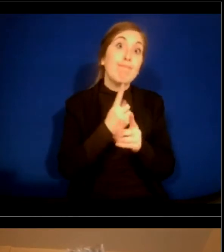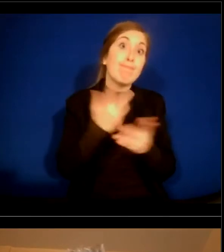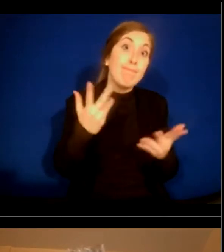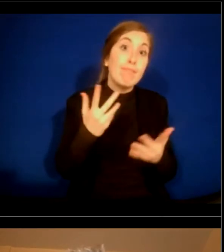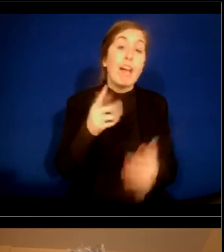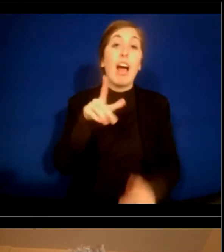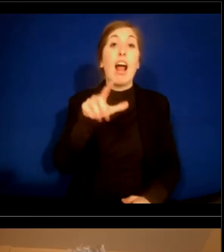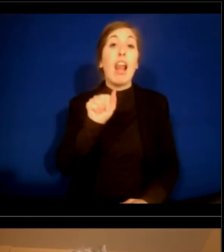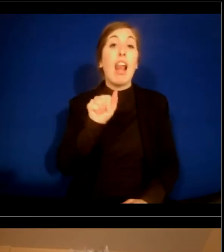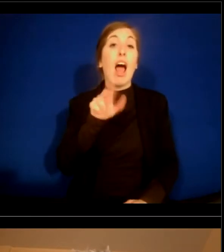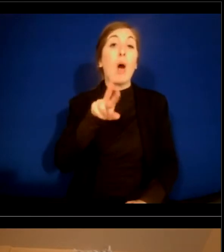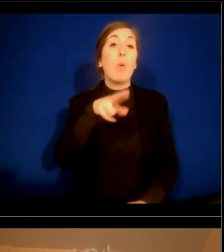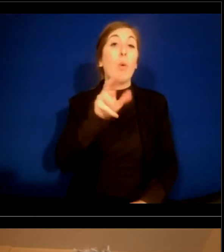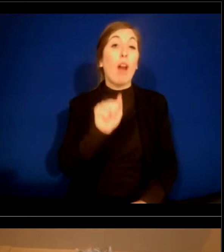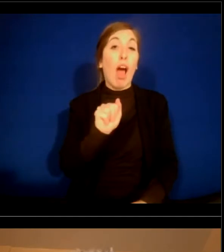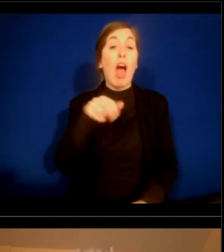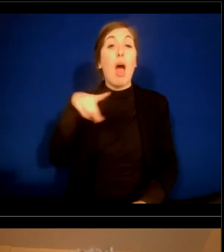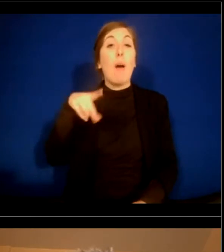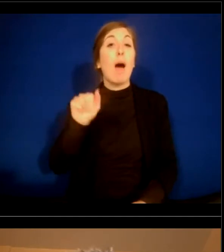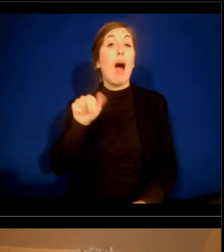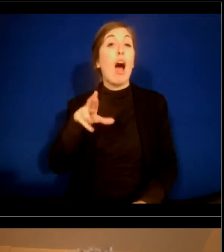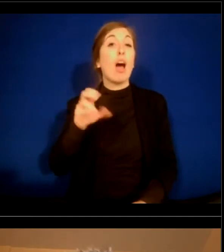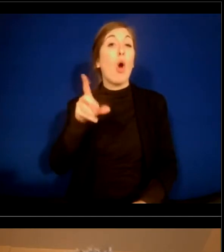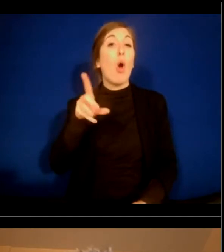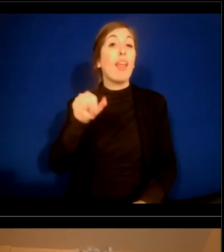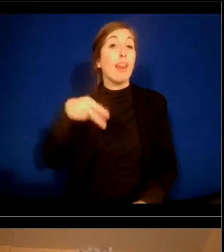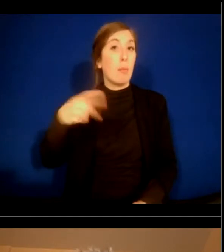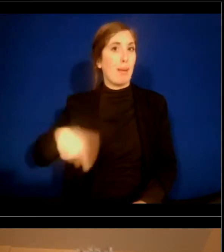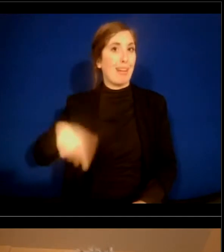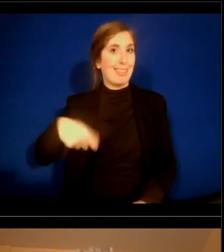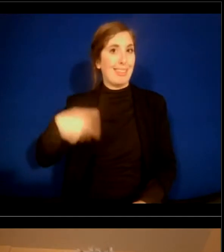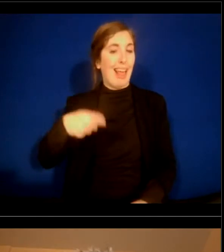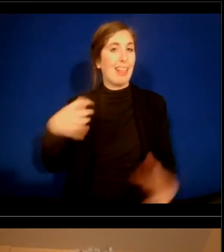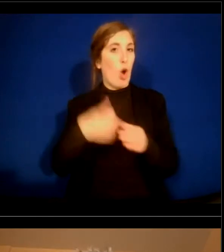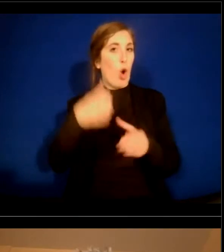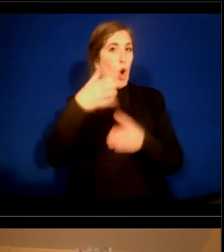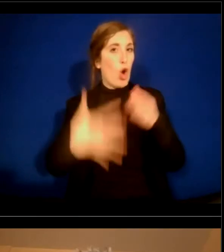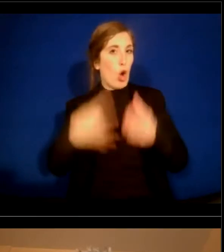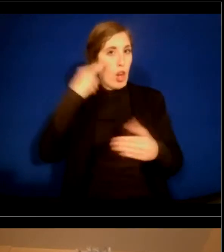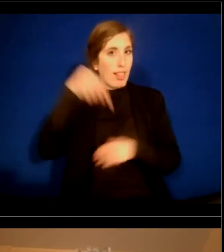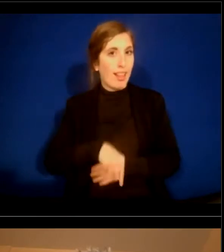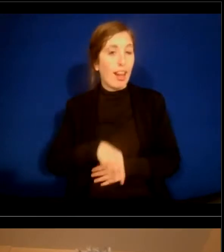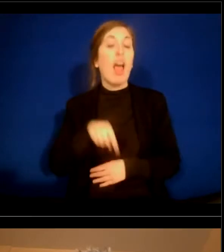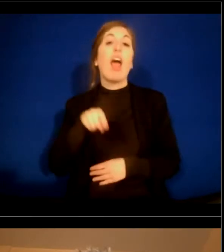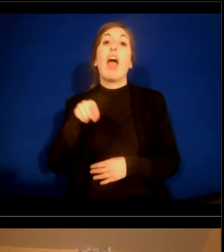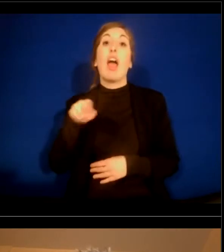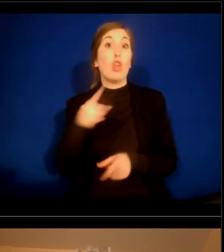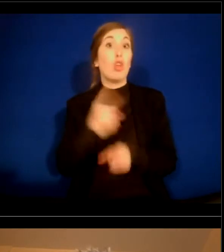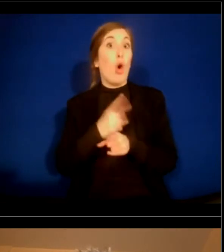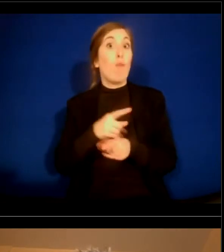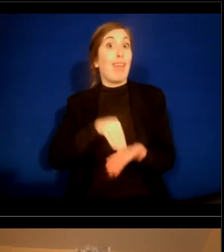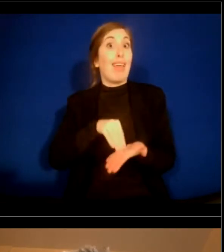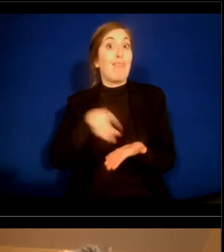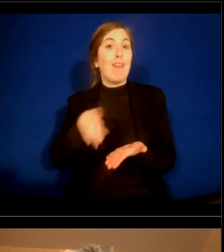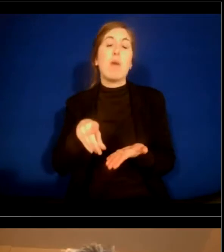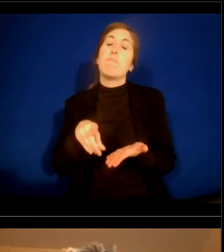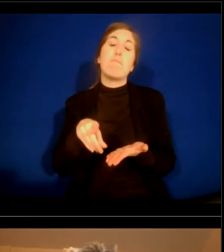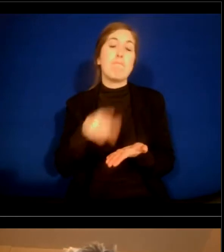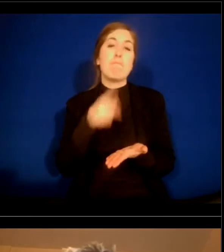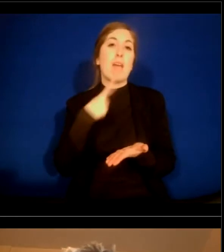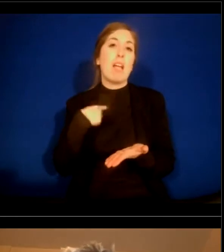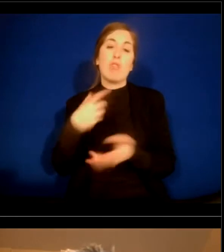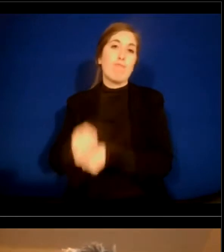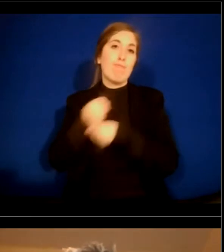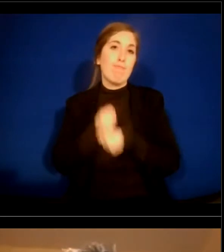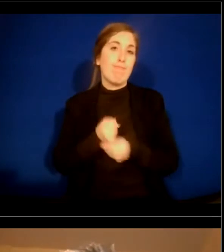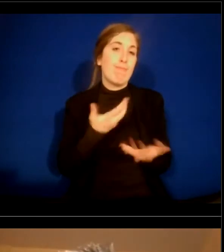Parolin, la presidente dell'Ordine, che mi ha chiesto di portarvi i suoi saluti e che non è riuscita a